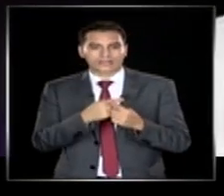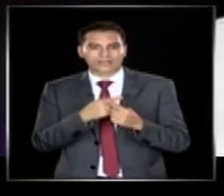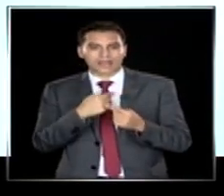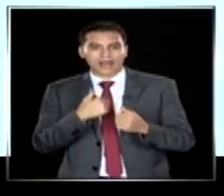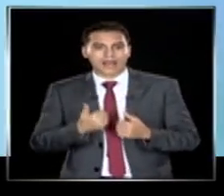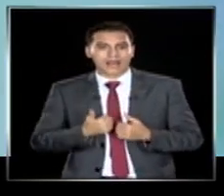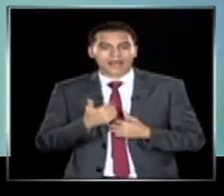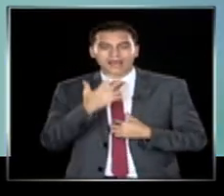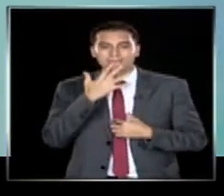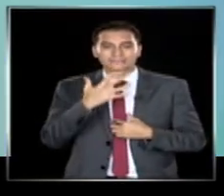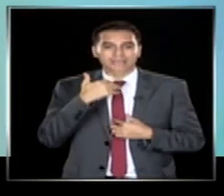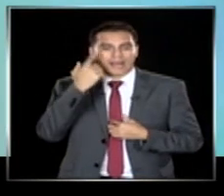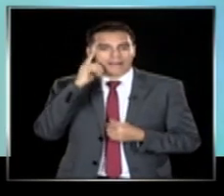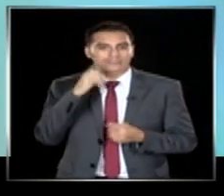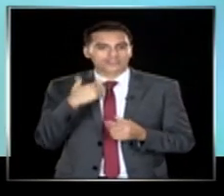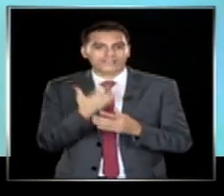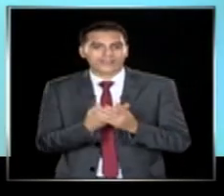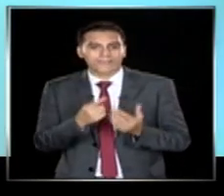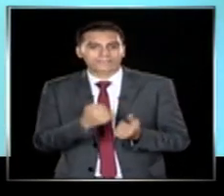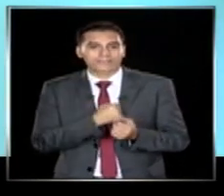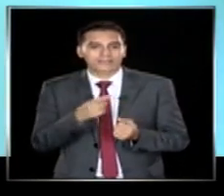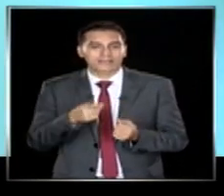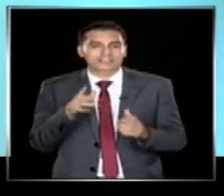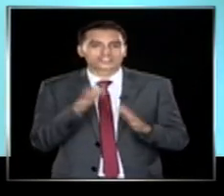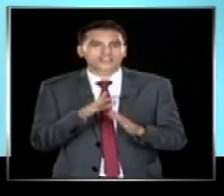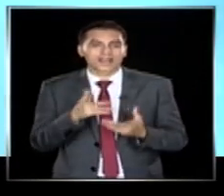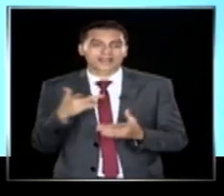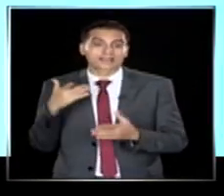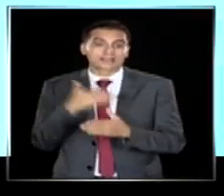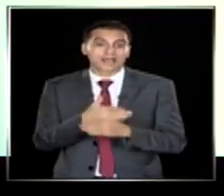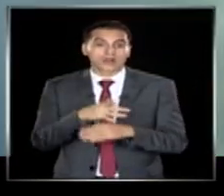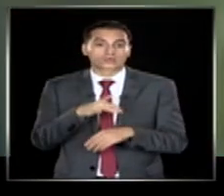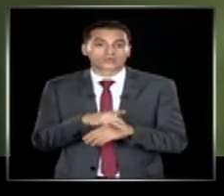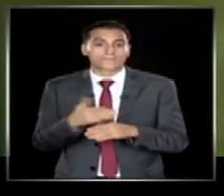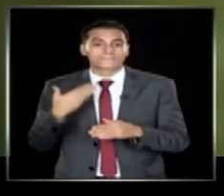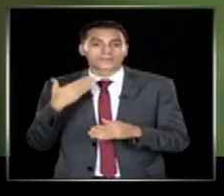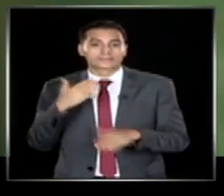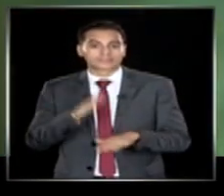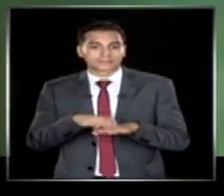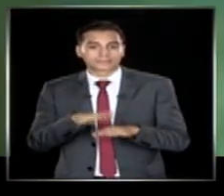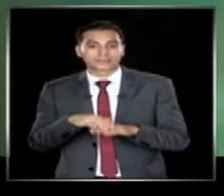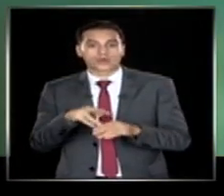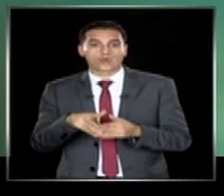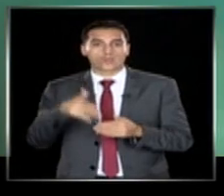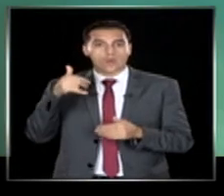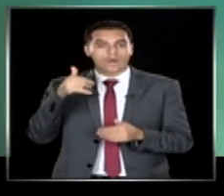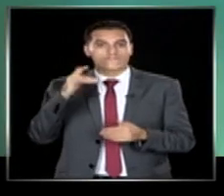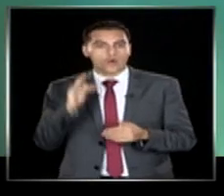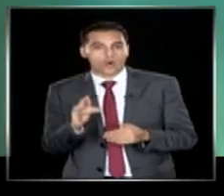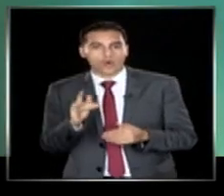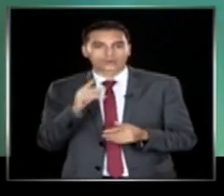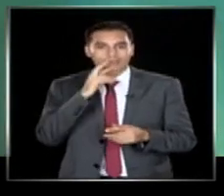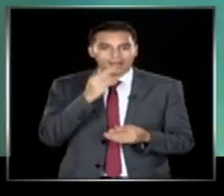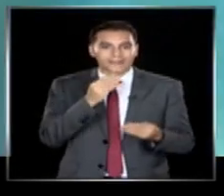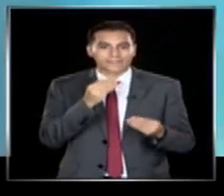حالة يأس، مش عارفة طفلي هيجرى له إيه. التدخل المبكر فرق مع أنطون كتير، ابتدى يتنبه، ابتدى هو يقف، بعد كده ابتدى